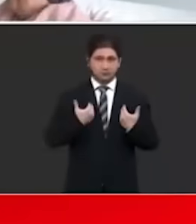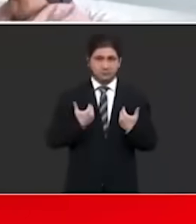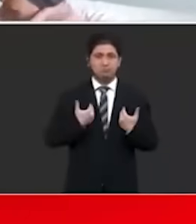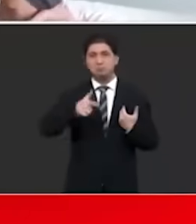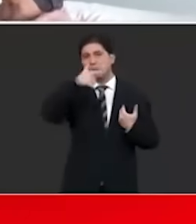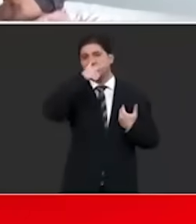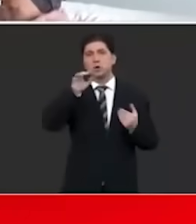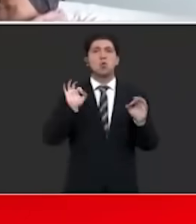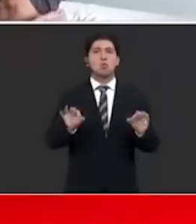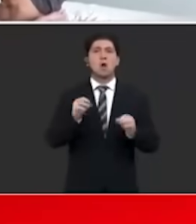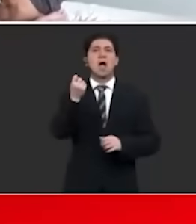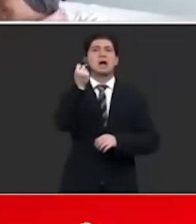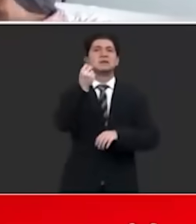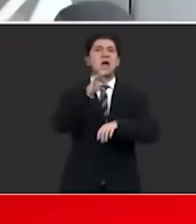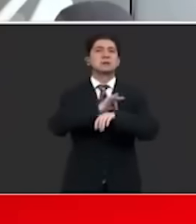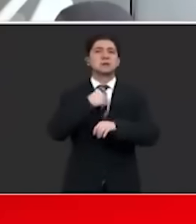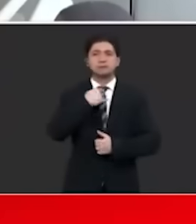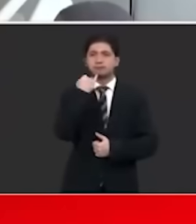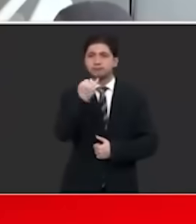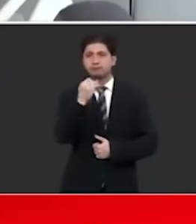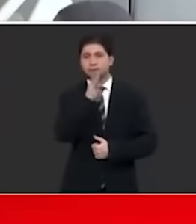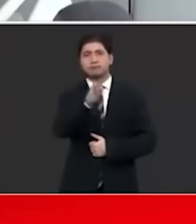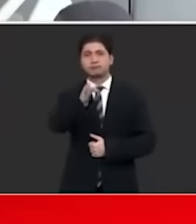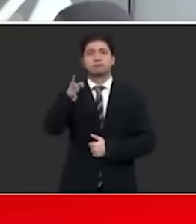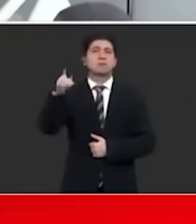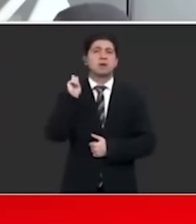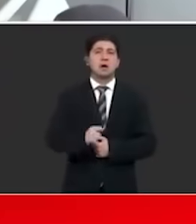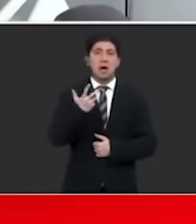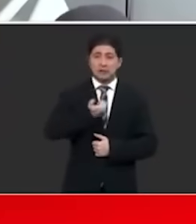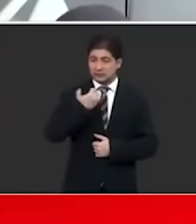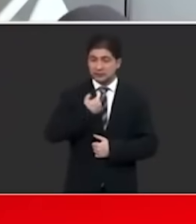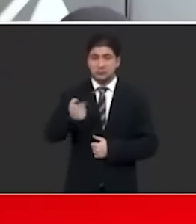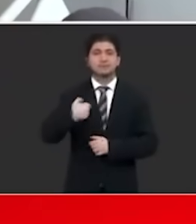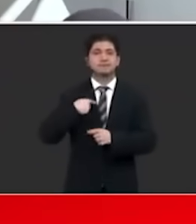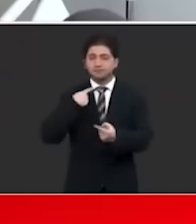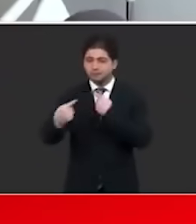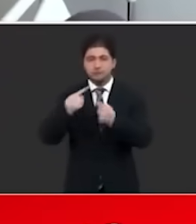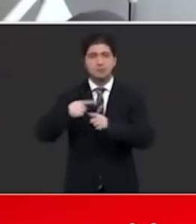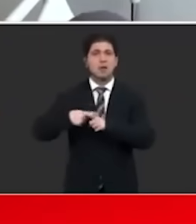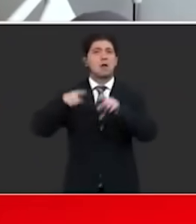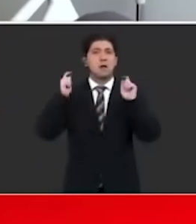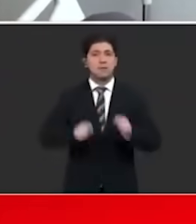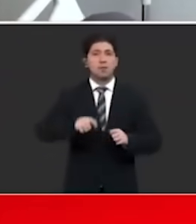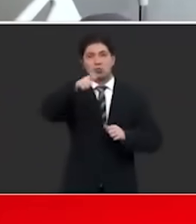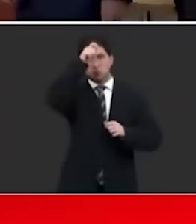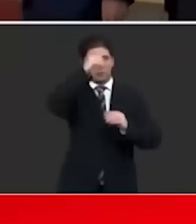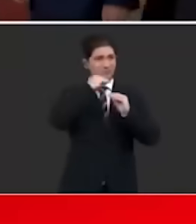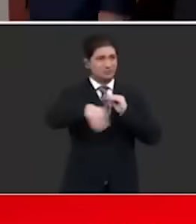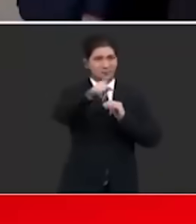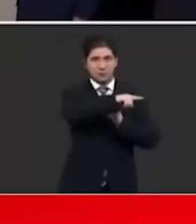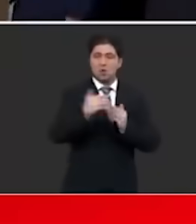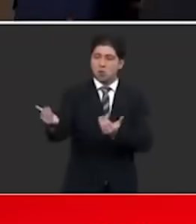günü kanser hastalarını ziyaret ettik. Acılarını paylaştık. Milletimiz adına dualarını